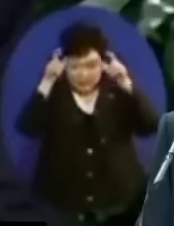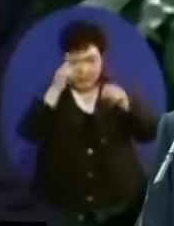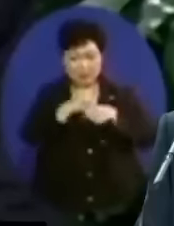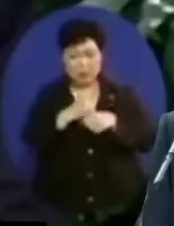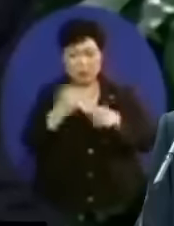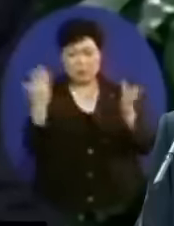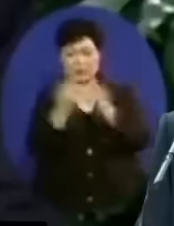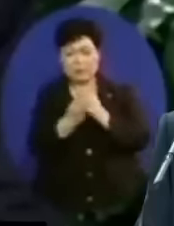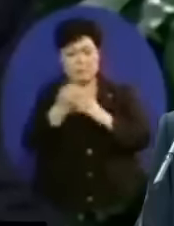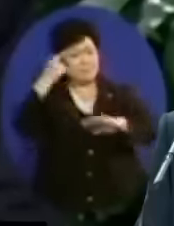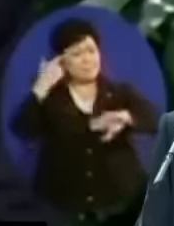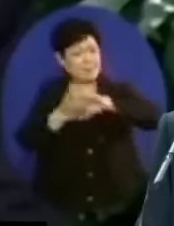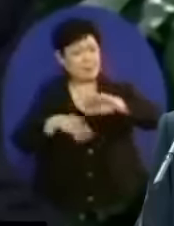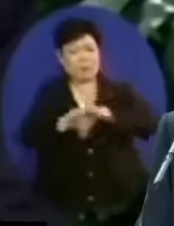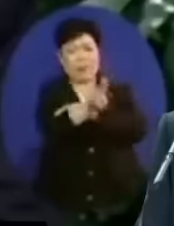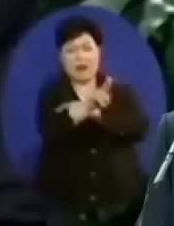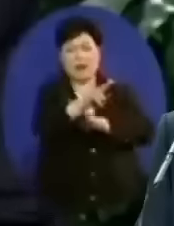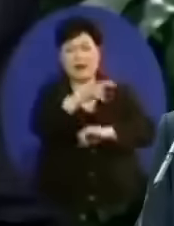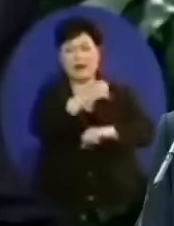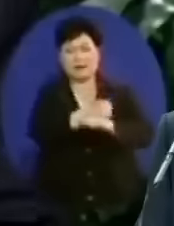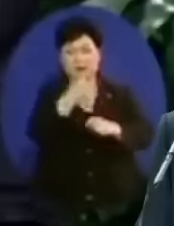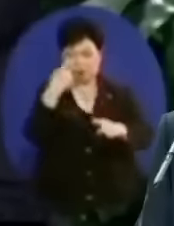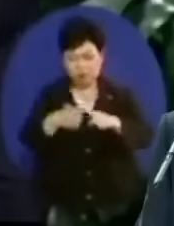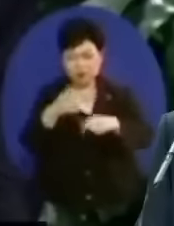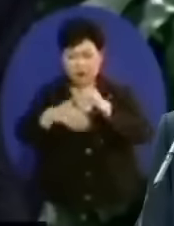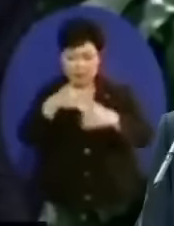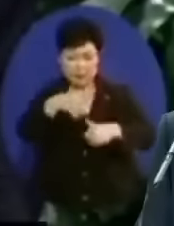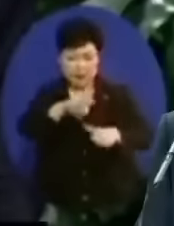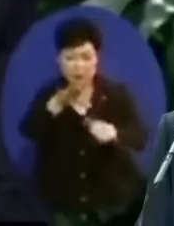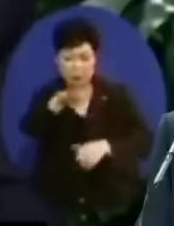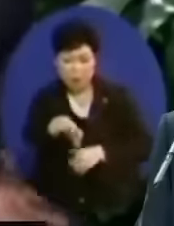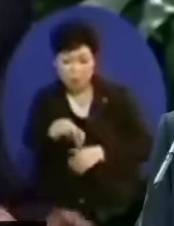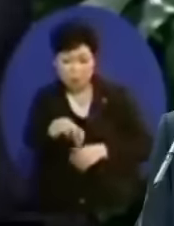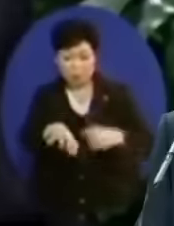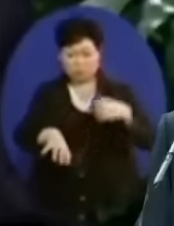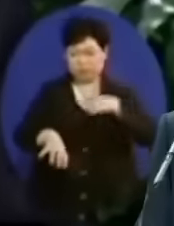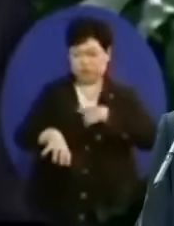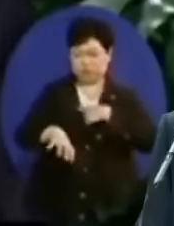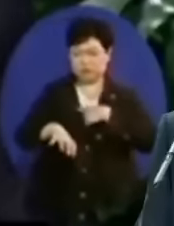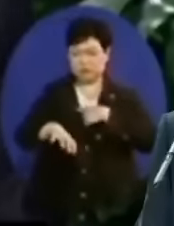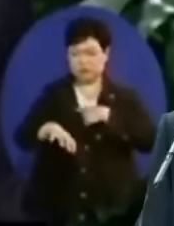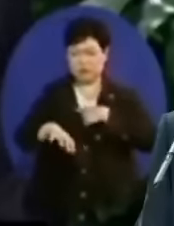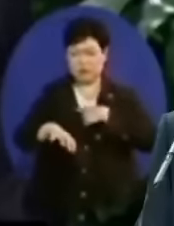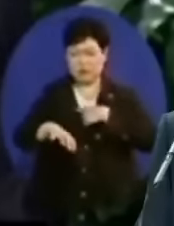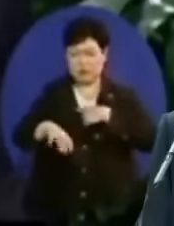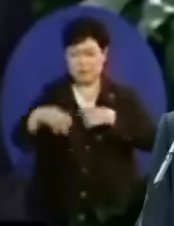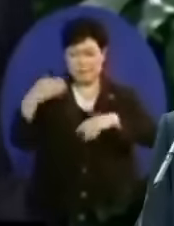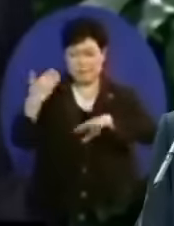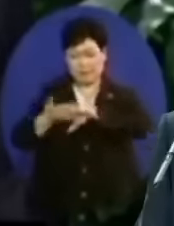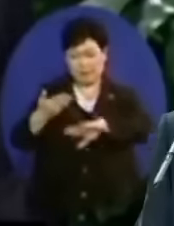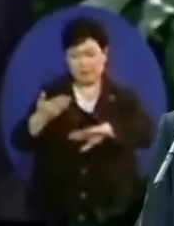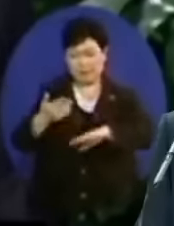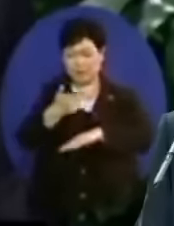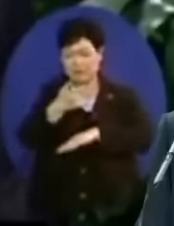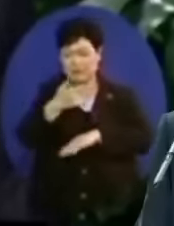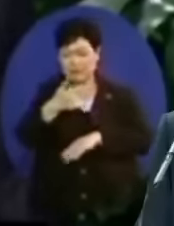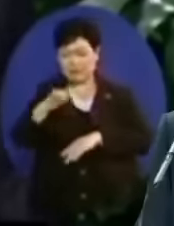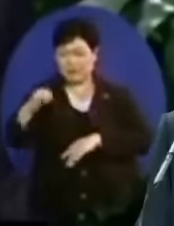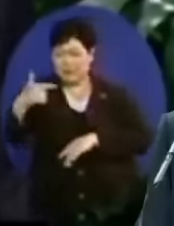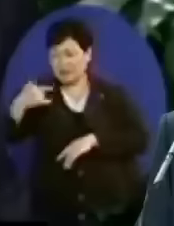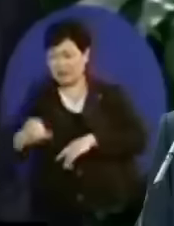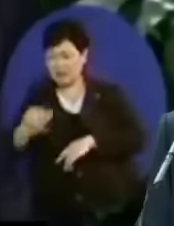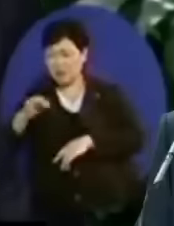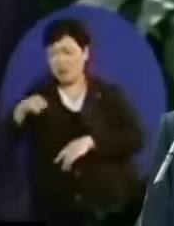도망을 치는 것입니다. 하나님이 가라는 것에서 정반대로 도망을 치면 내가 니느웨 가지